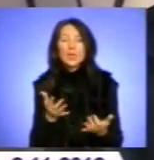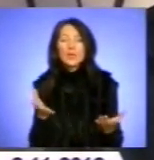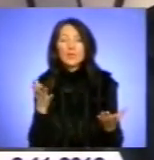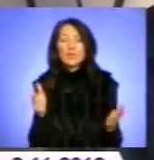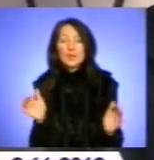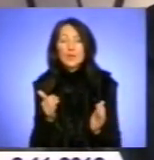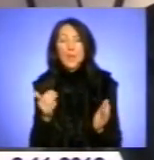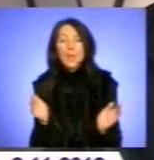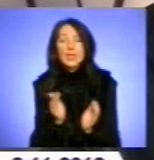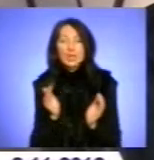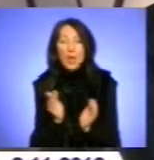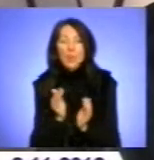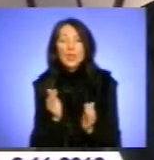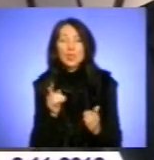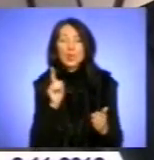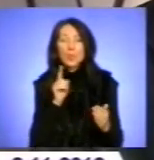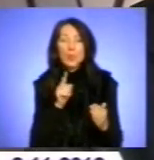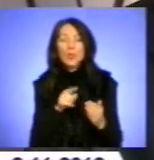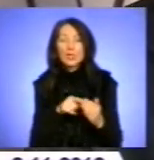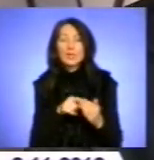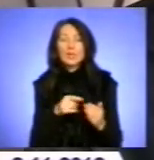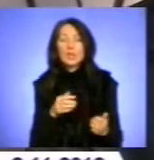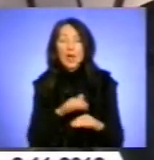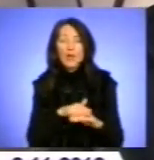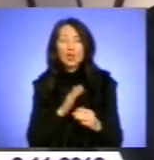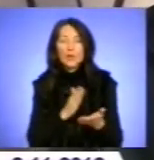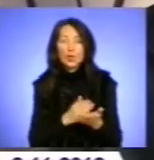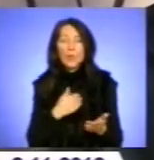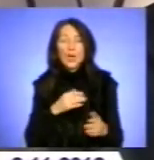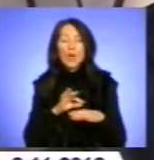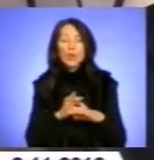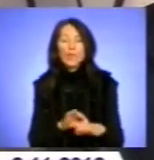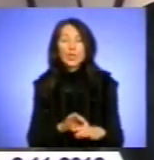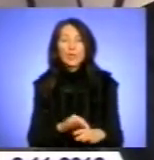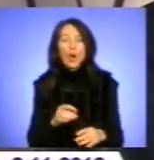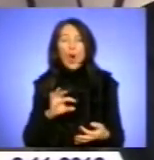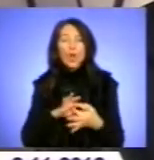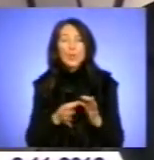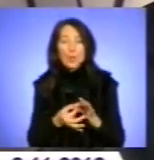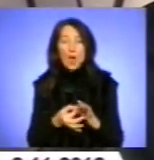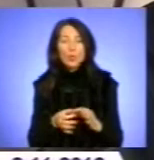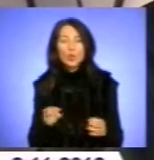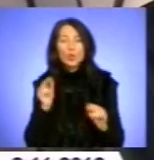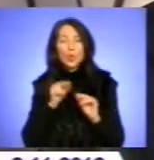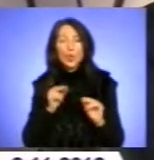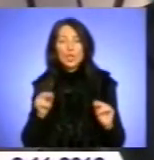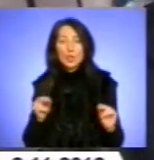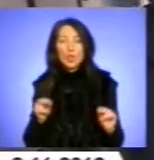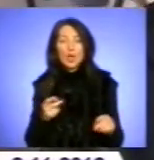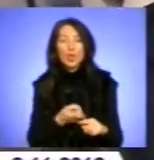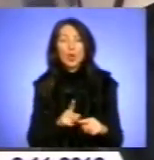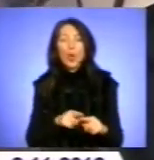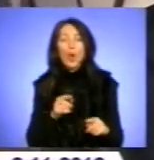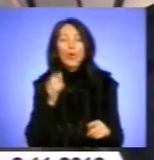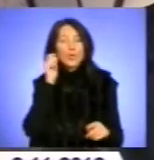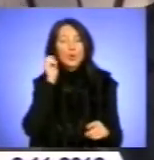менше мотиваційних факторів існує. Ми проводимо олімпіаду з учнями того віку, де мотиваційна